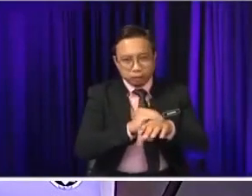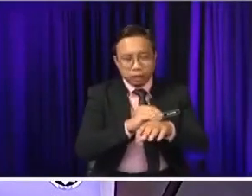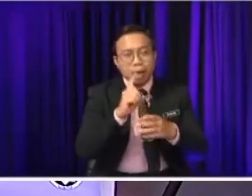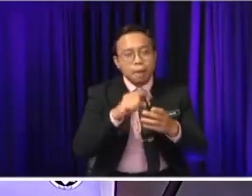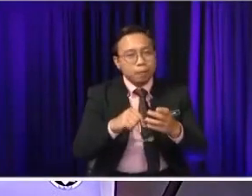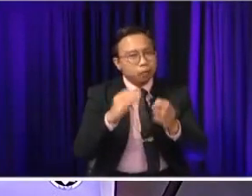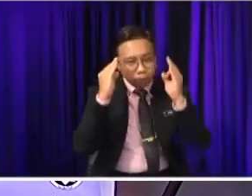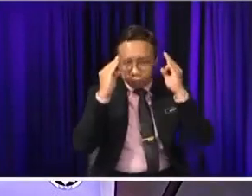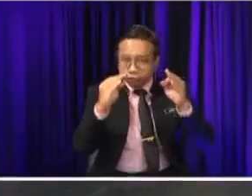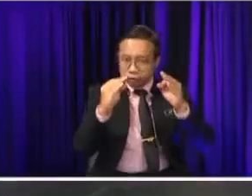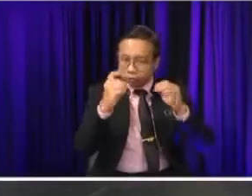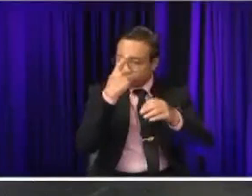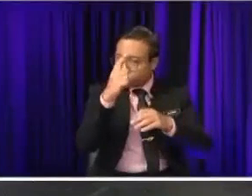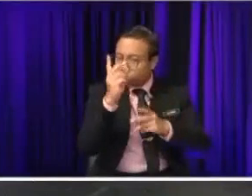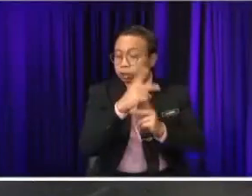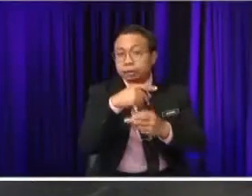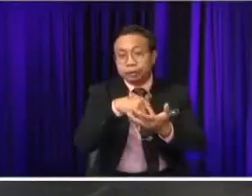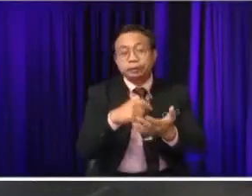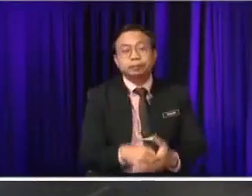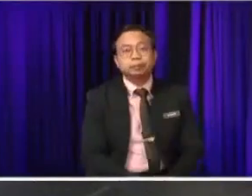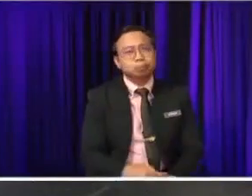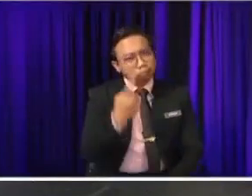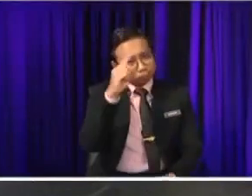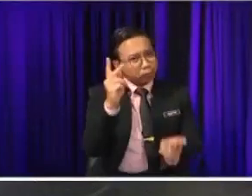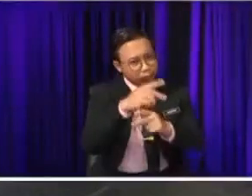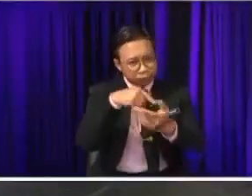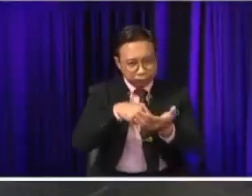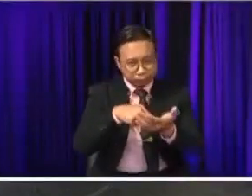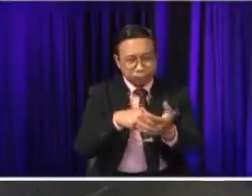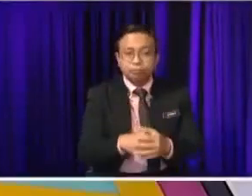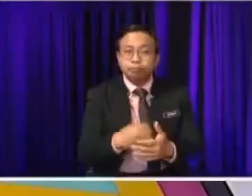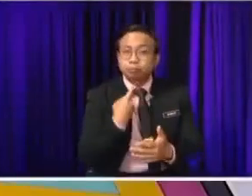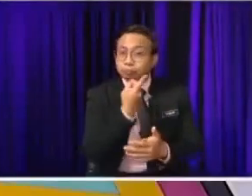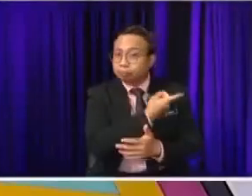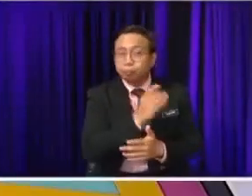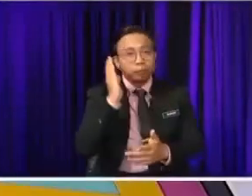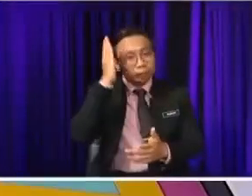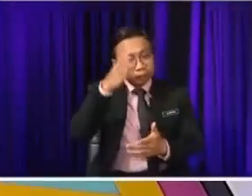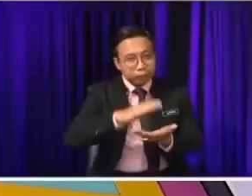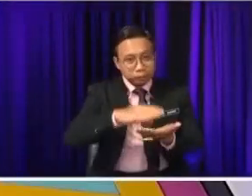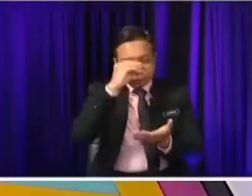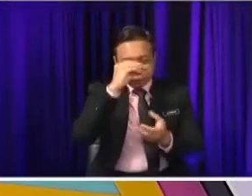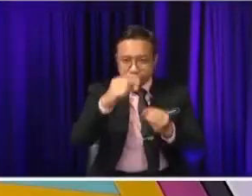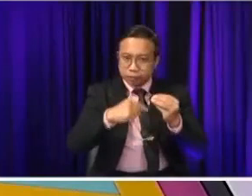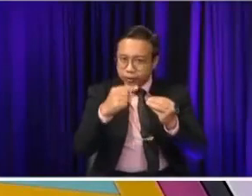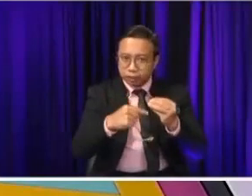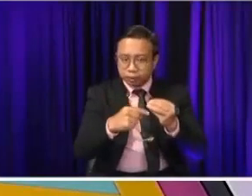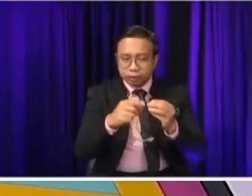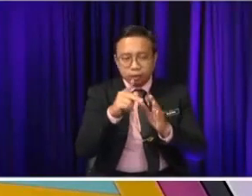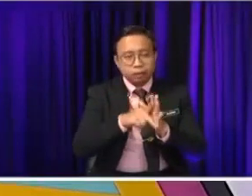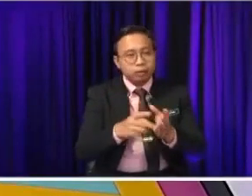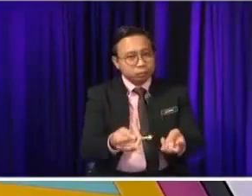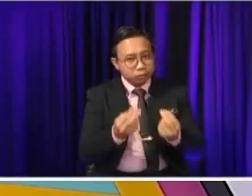fokus kita untuk bagian ini kita akan belajar berkaitan dengan keperluan